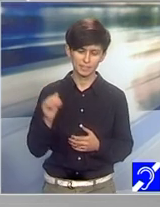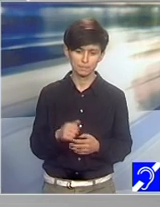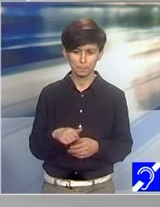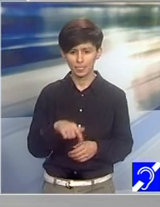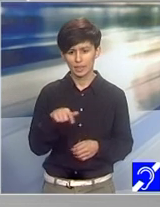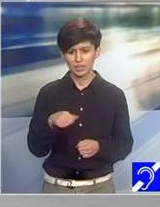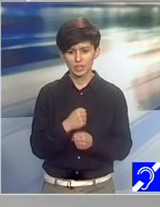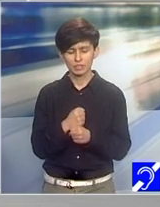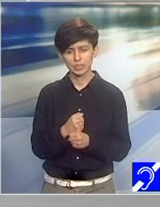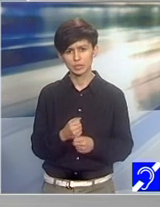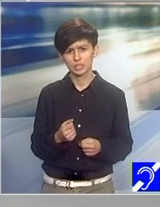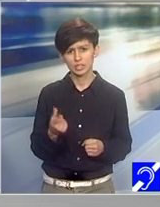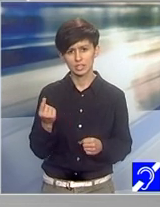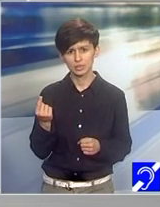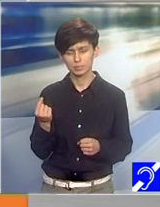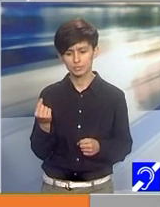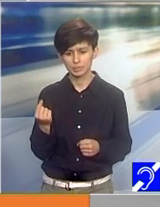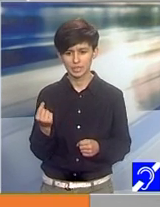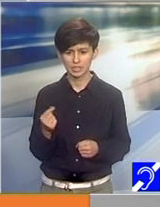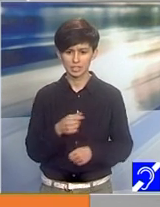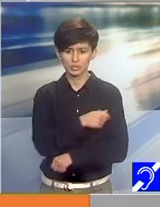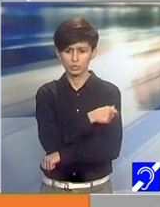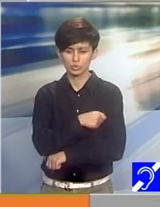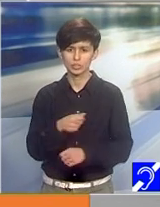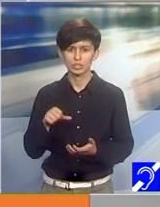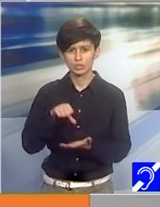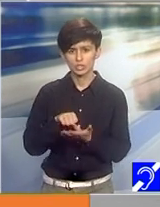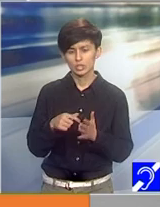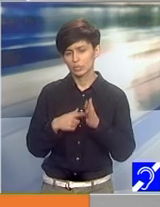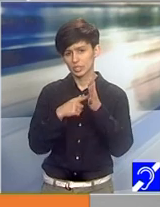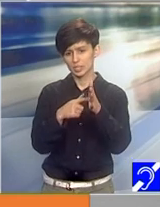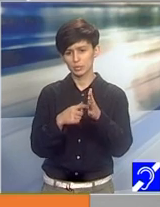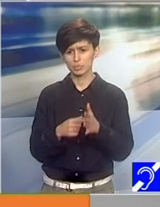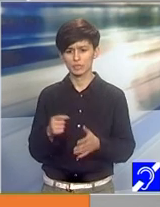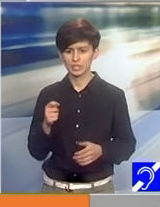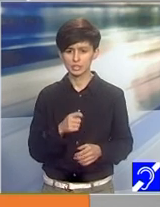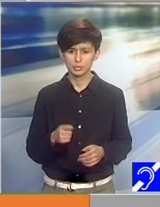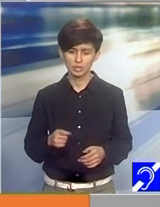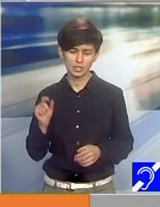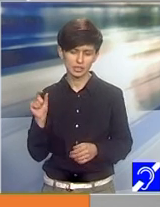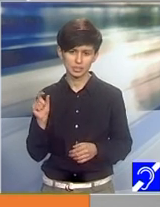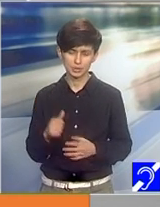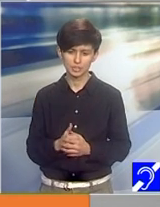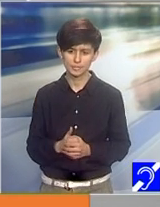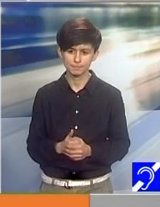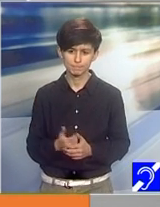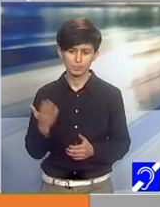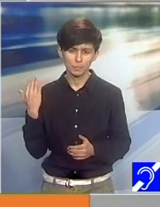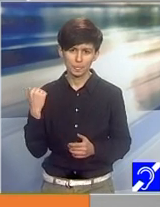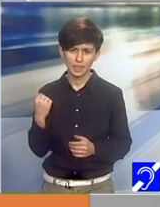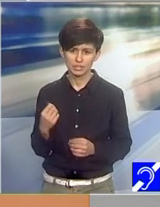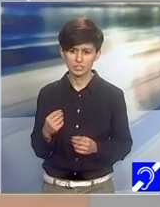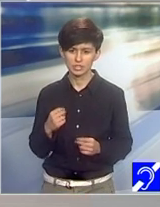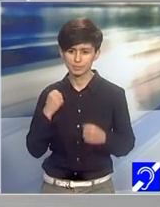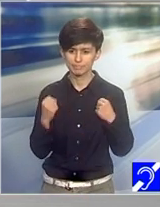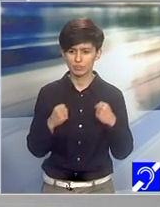mici, avem și cu Consiliu și cu Centrul de Promovare. Ce ziceți proiecte mici? Ce numiți proiecte mici? Așa au fost, joc pe ulița